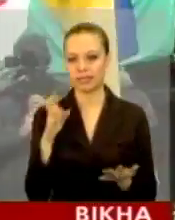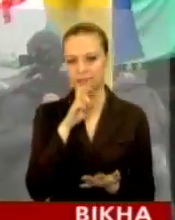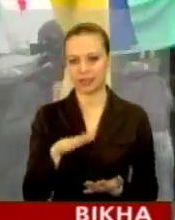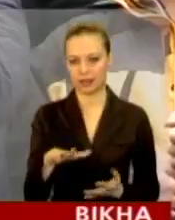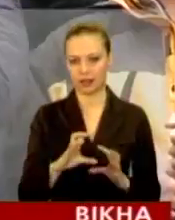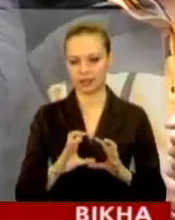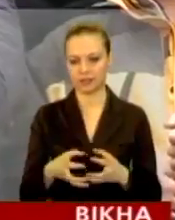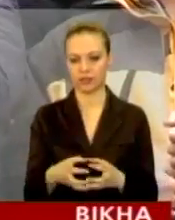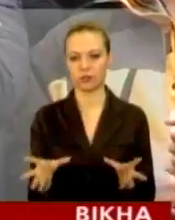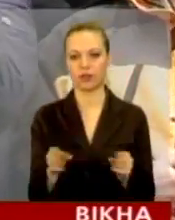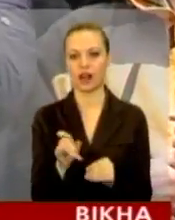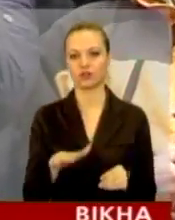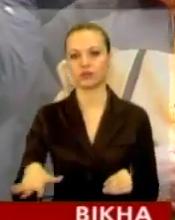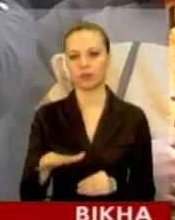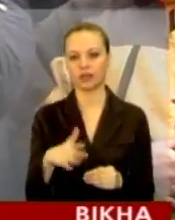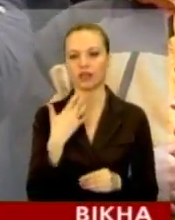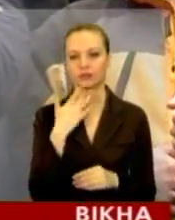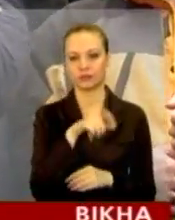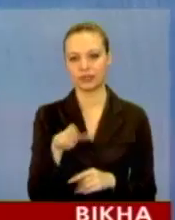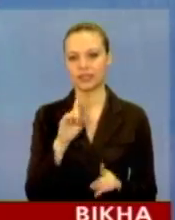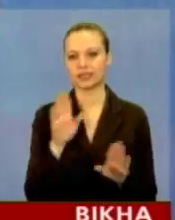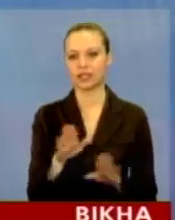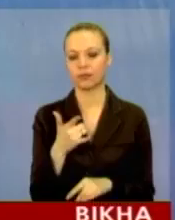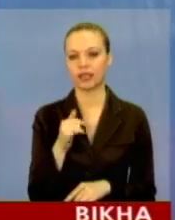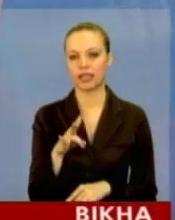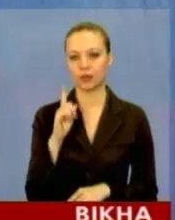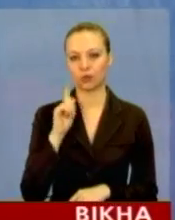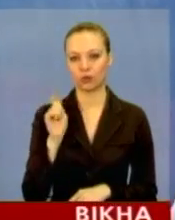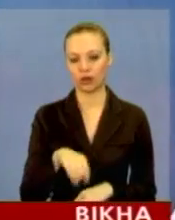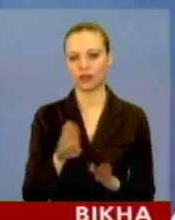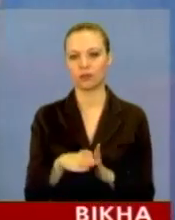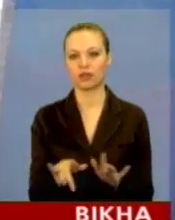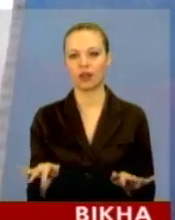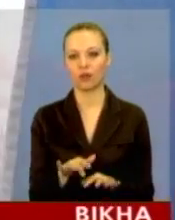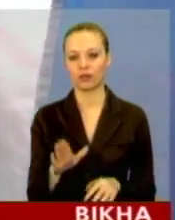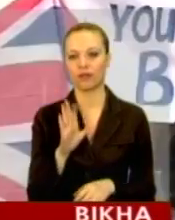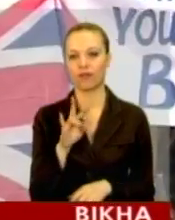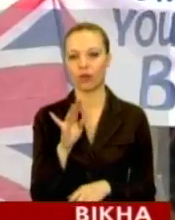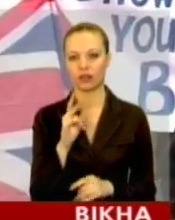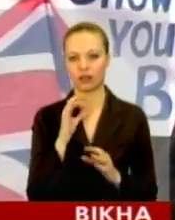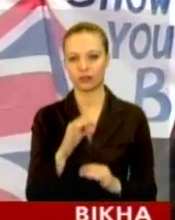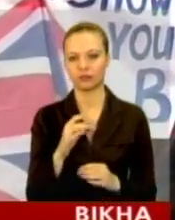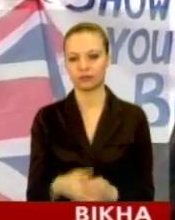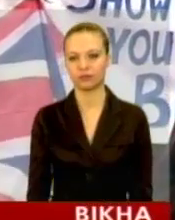світу. Разом із Майданом іншоземці заспівали гімн України під акомпанемент «Волинки».